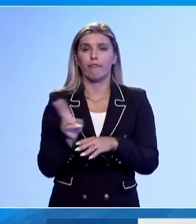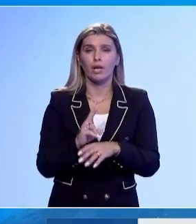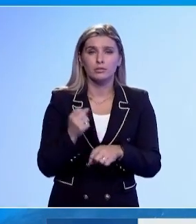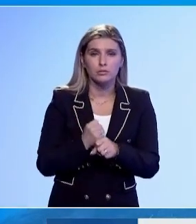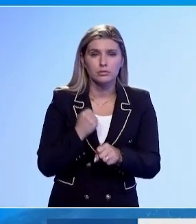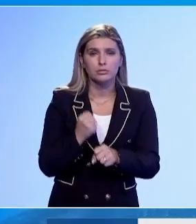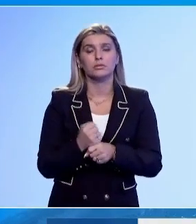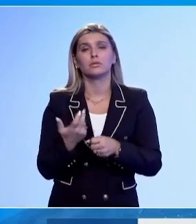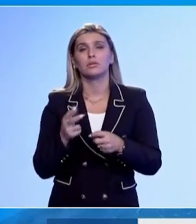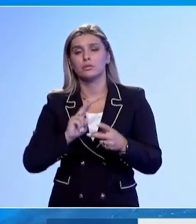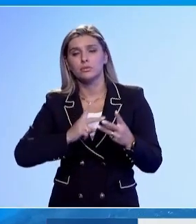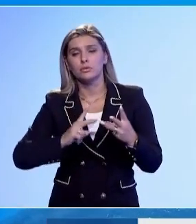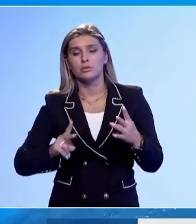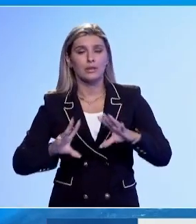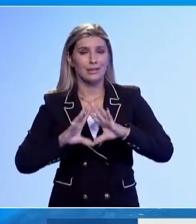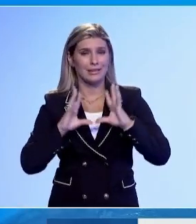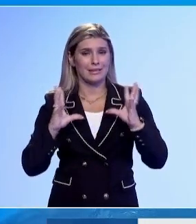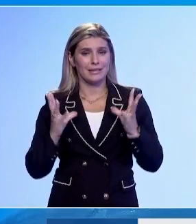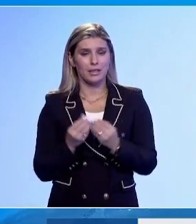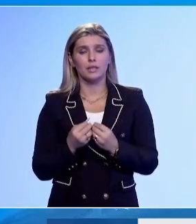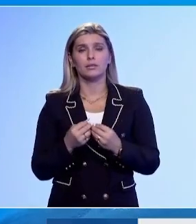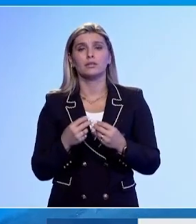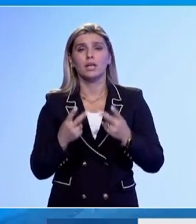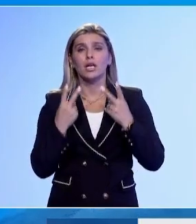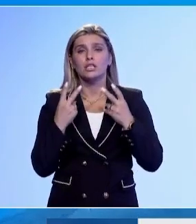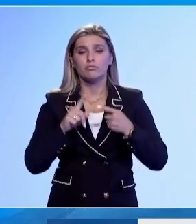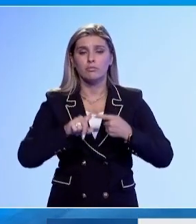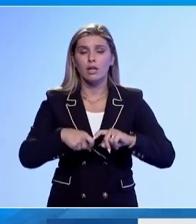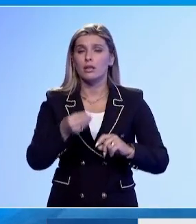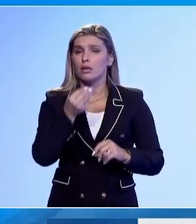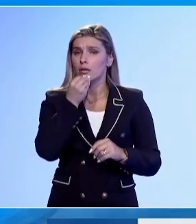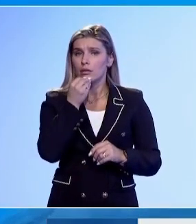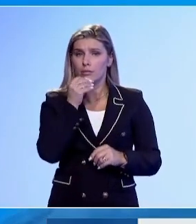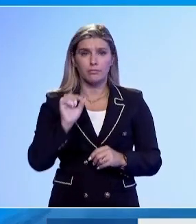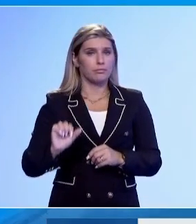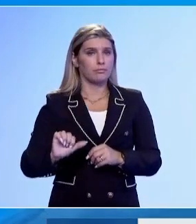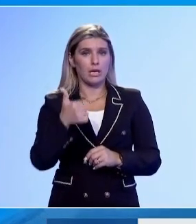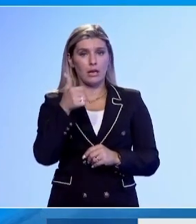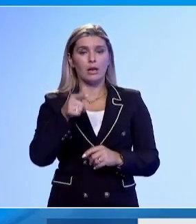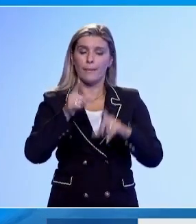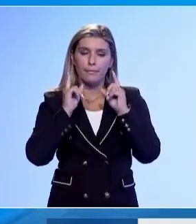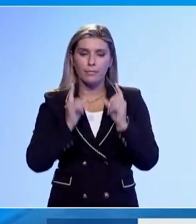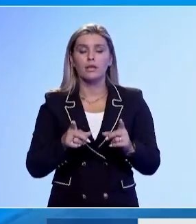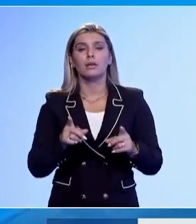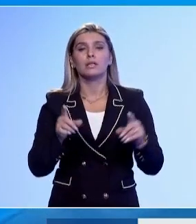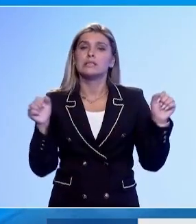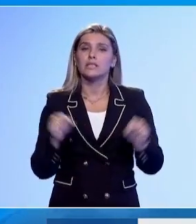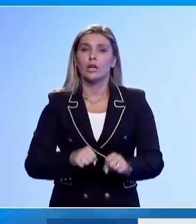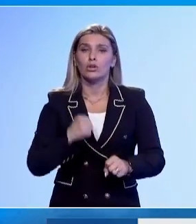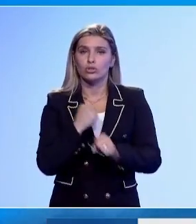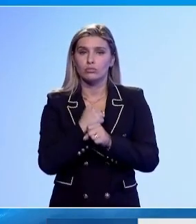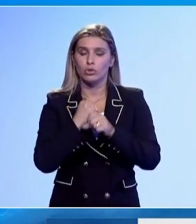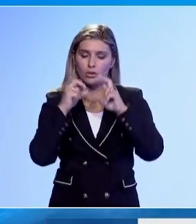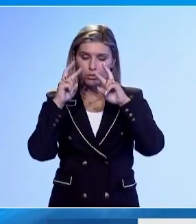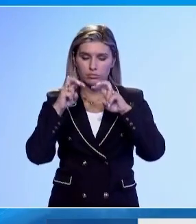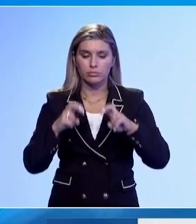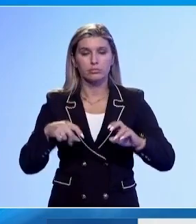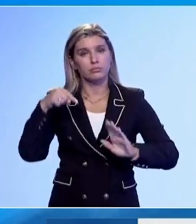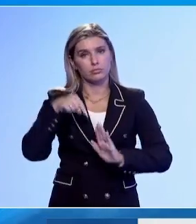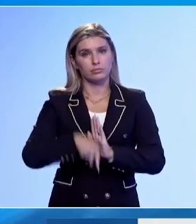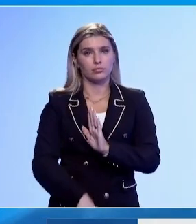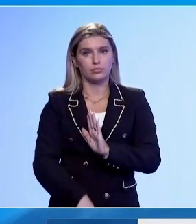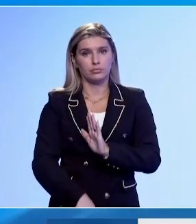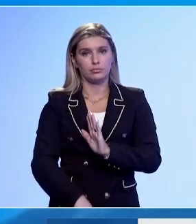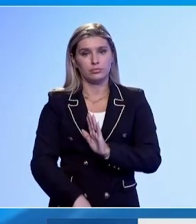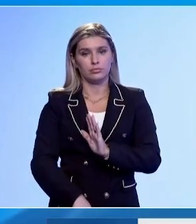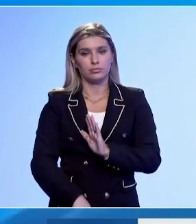shtetore, pikërisht me produktet esenciale, kërkojnë qasje hetimore, serioze dhe përmbajtësore.